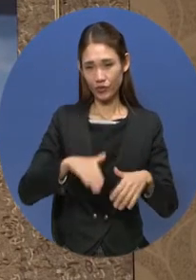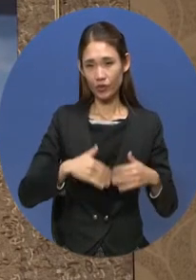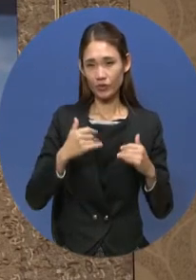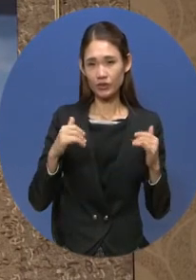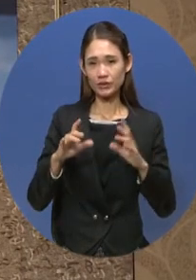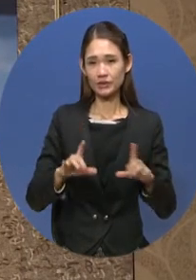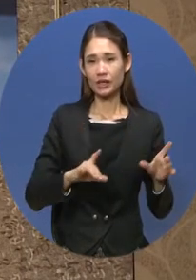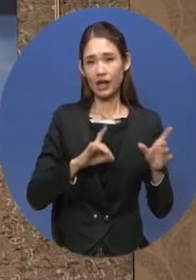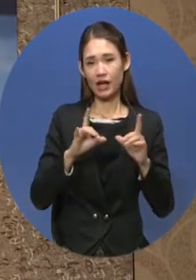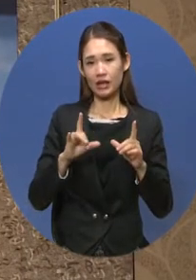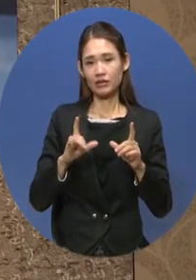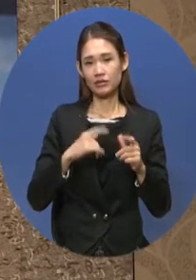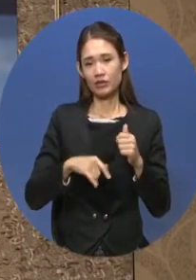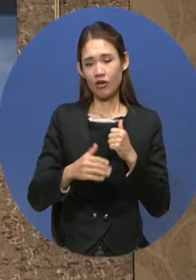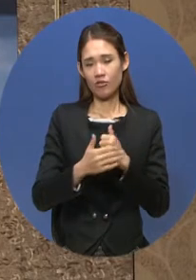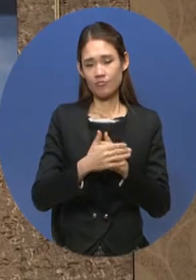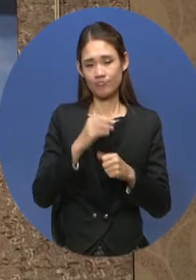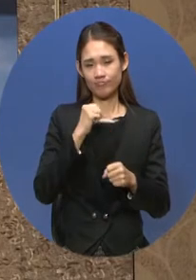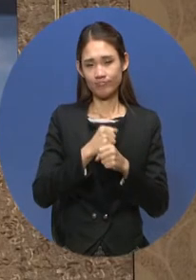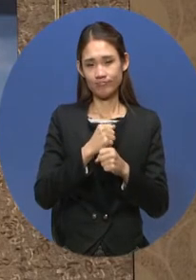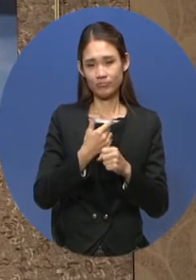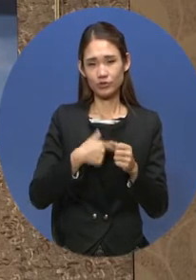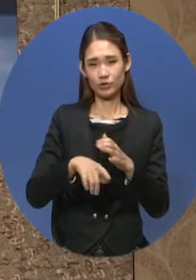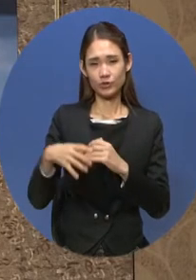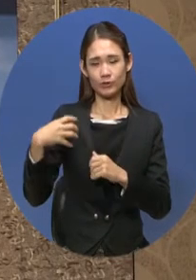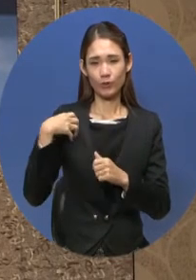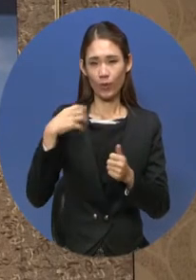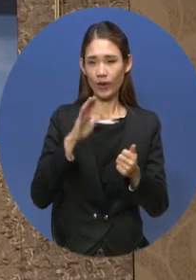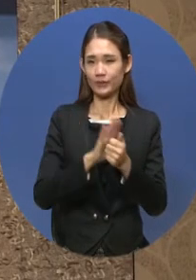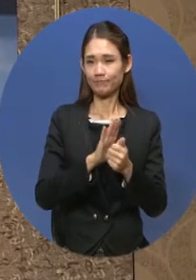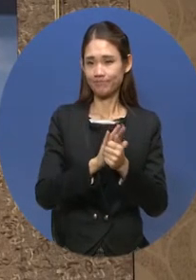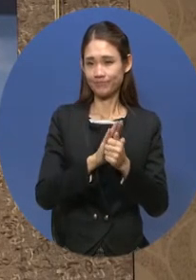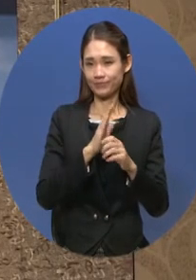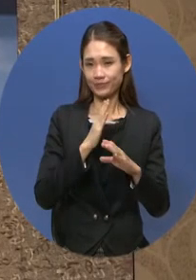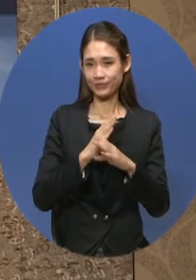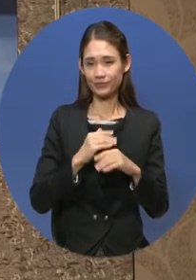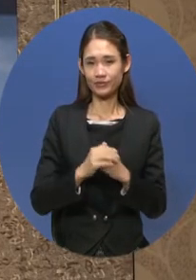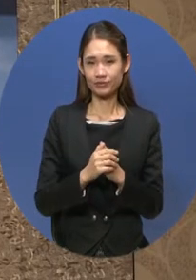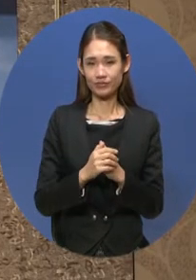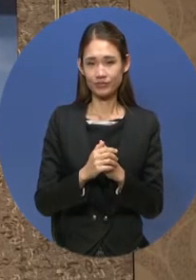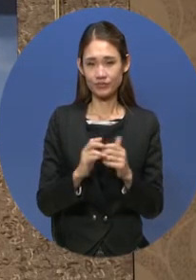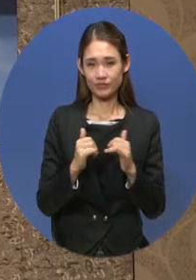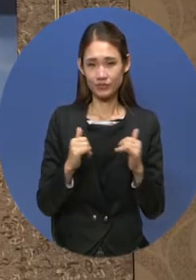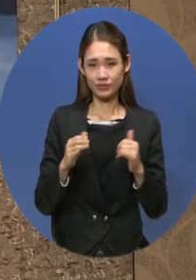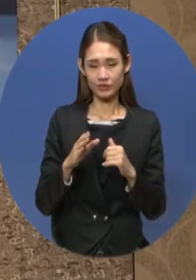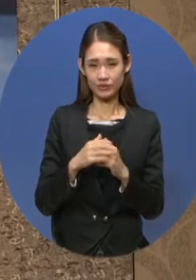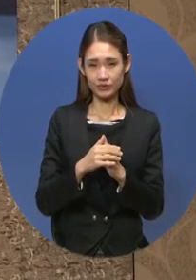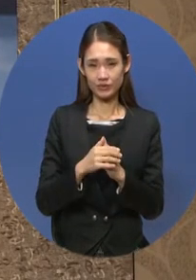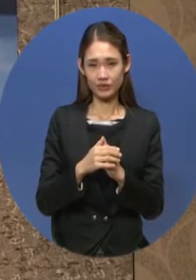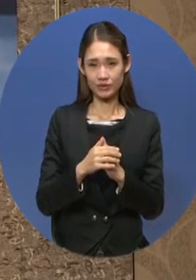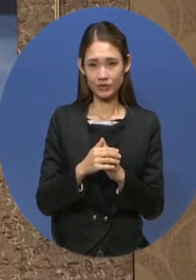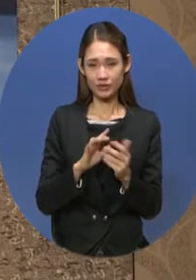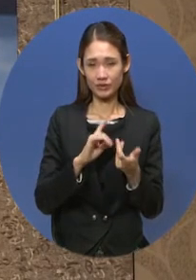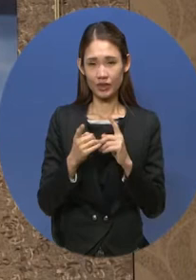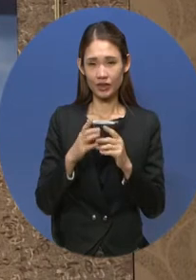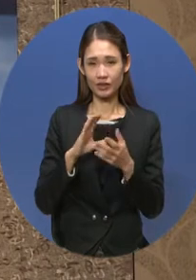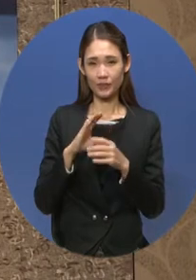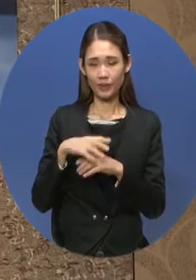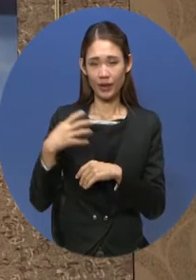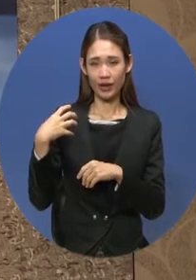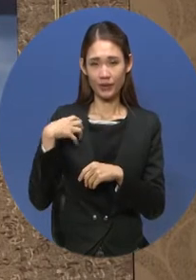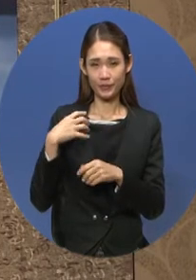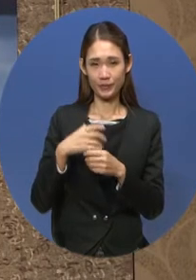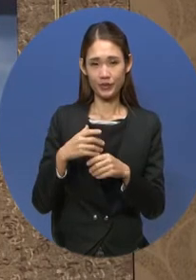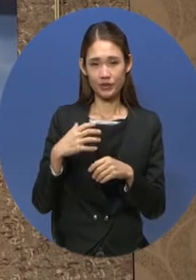도민의 살림살이를 잘할 수 있도록 돕는 역할을 하고 있습니다. 네. 주민들의 대의기관으로서 우리가